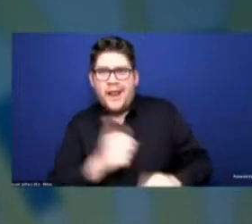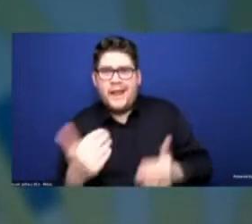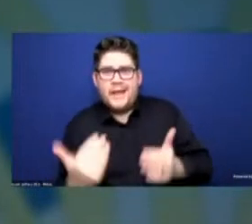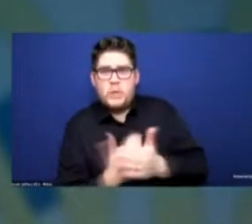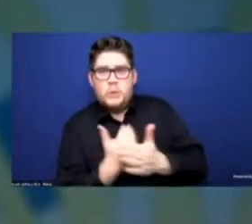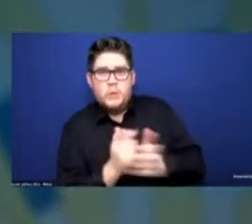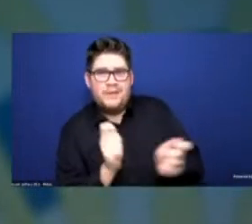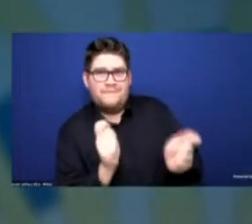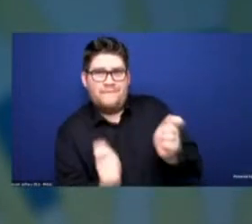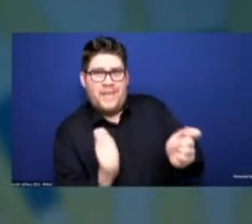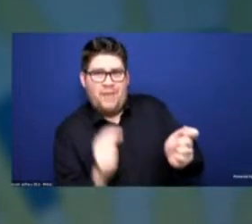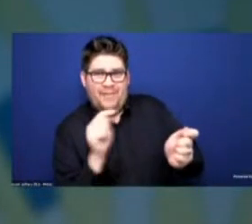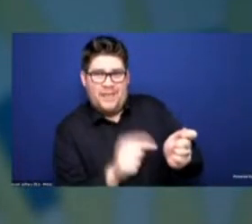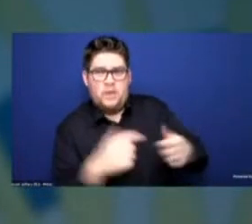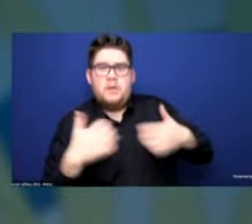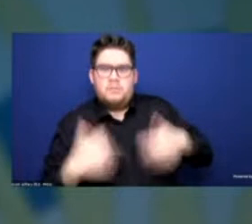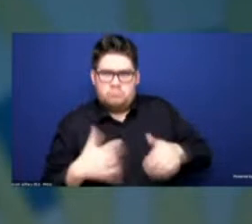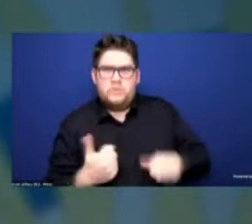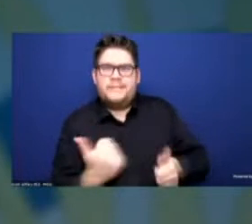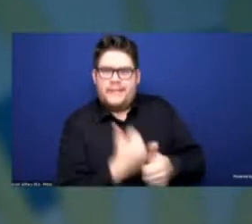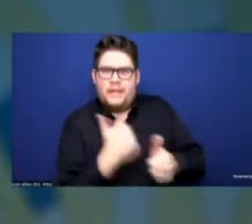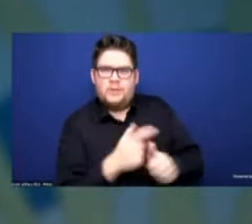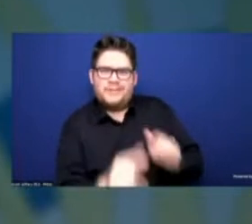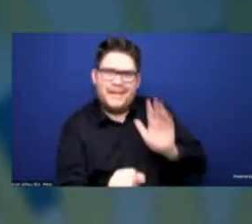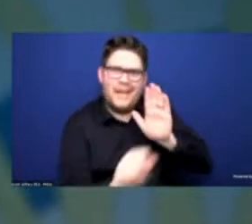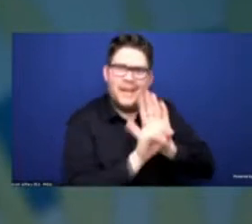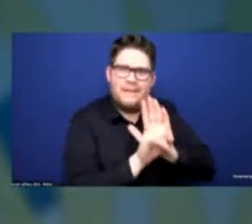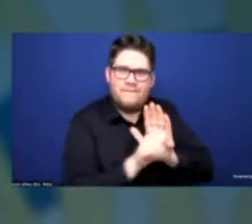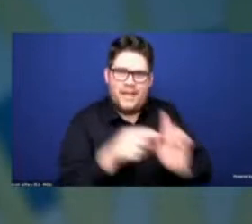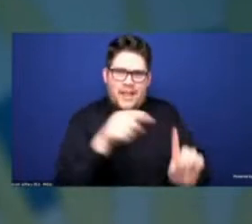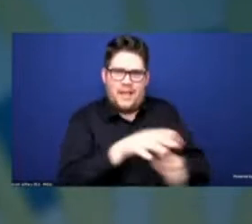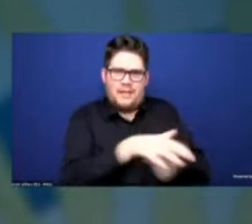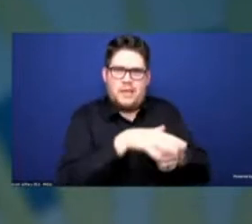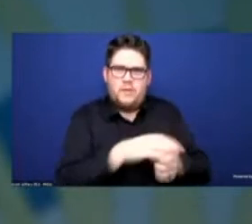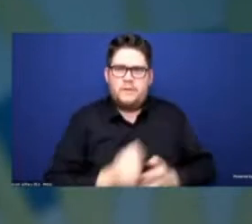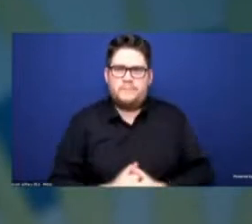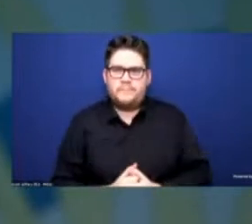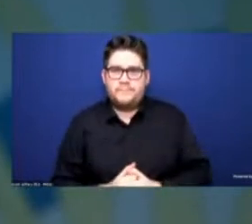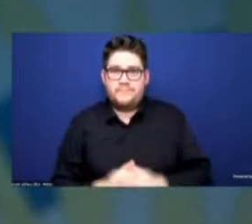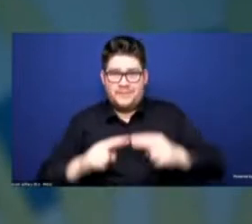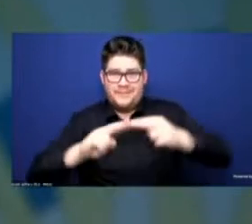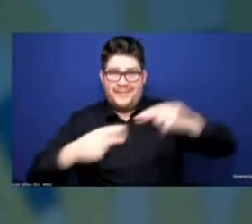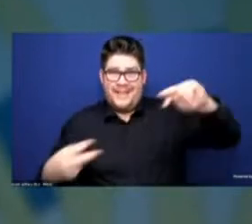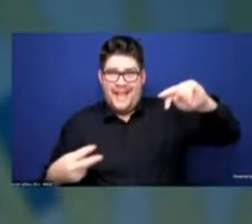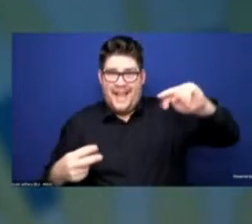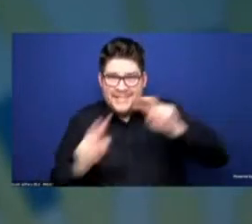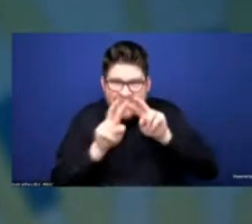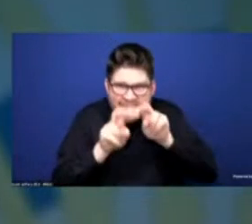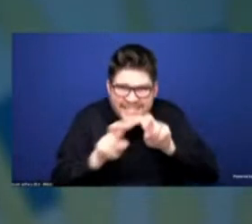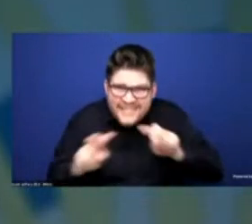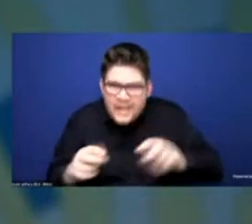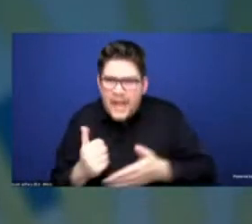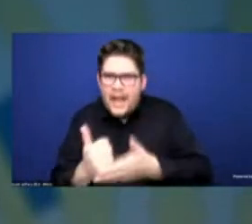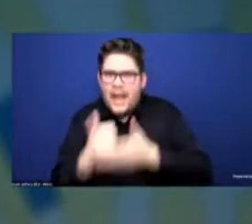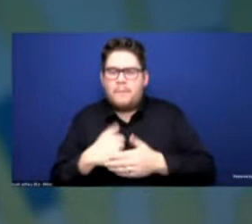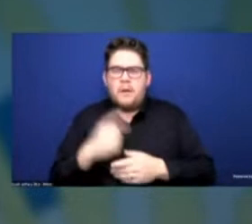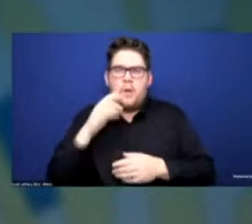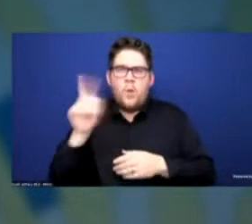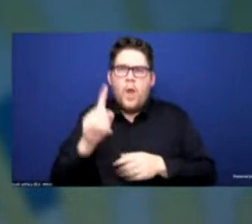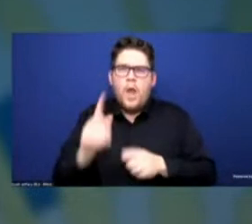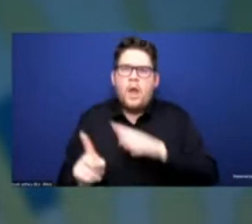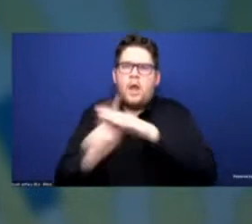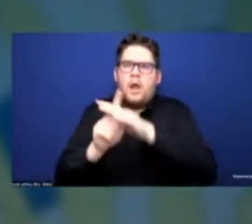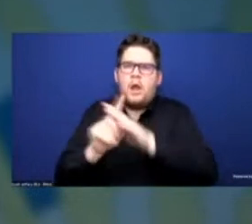毒是多少例所以他们说一定会用这个基因检测来帮助我们了解整个省